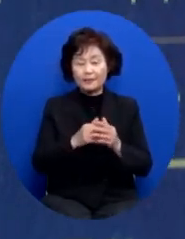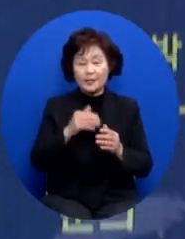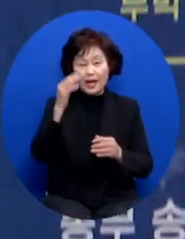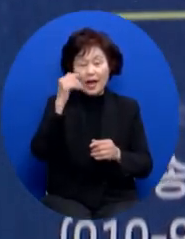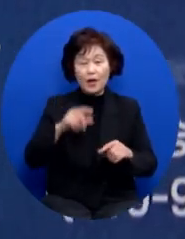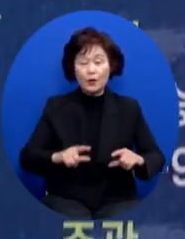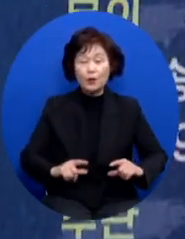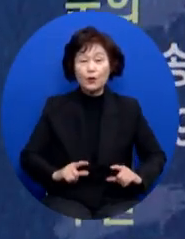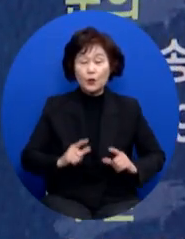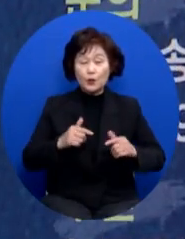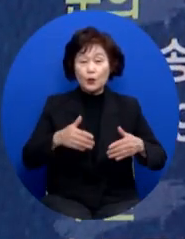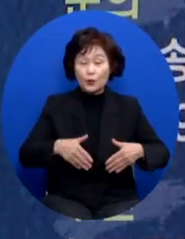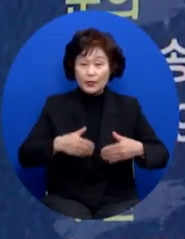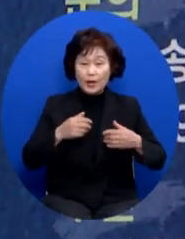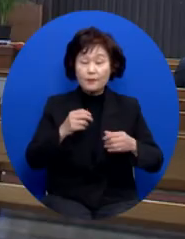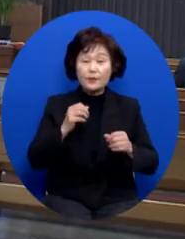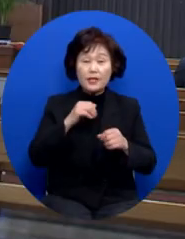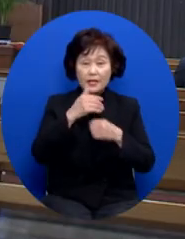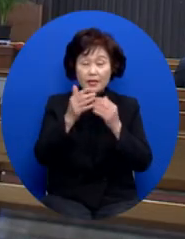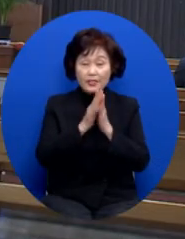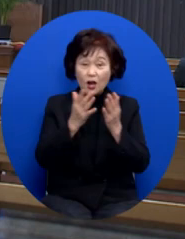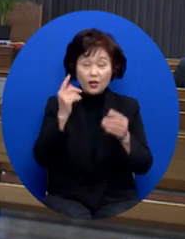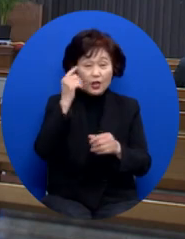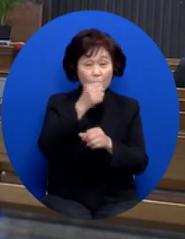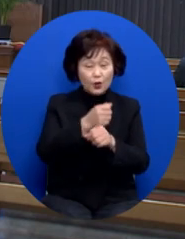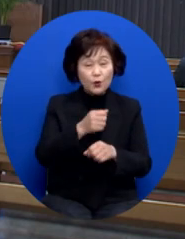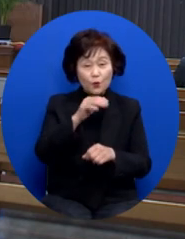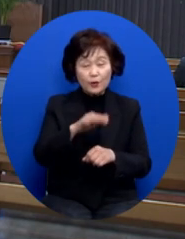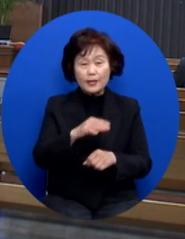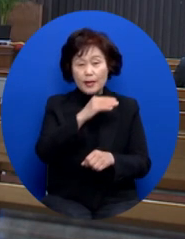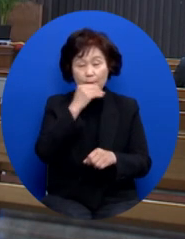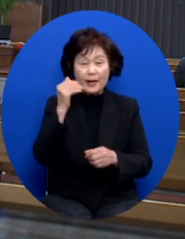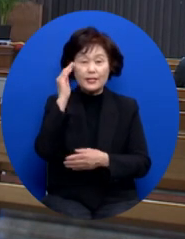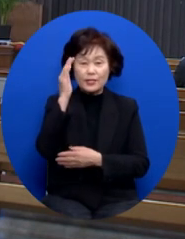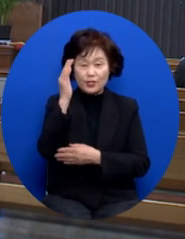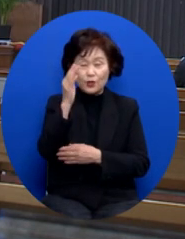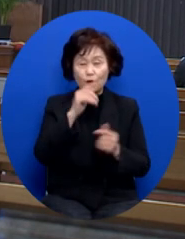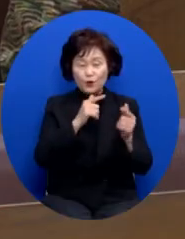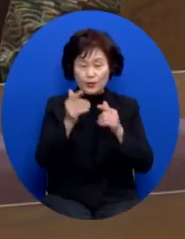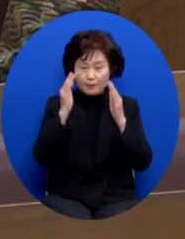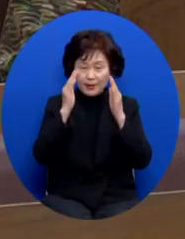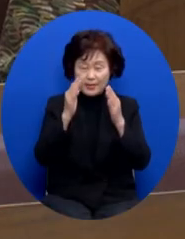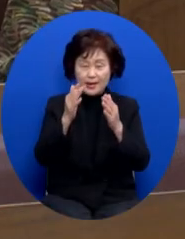동남성경연구원 는 한국 교회 바른 신학과 설교 방향을 지시하고 있습니다